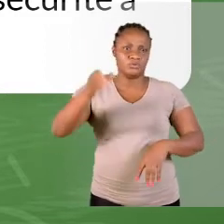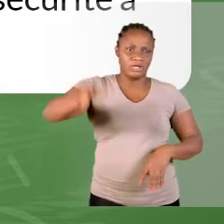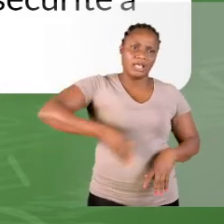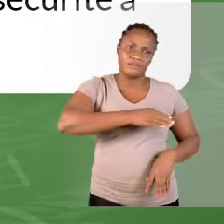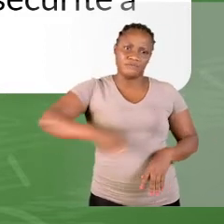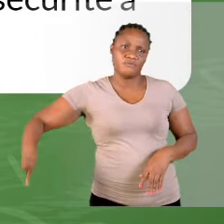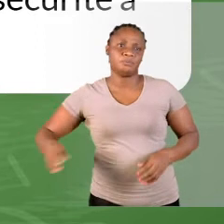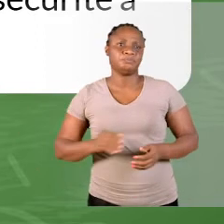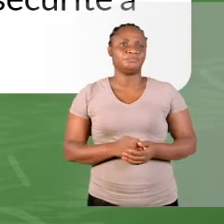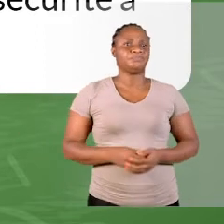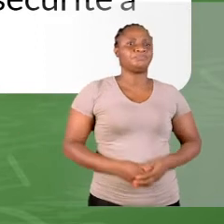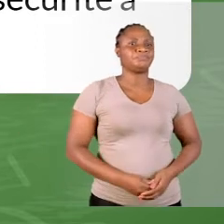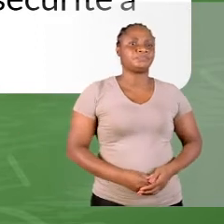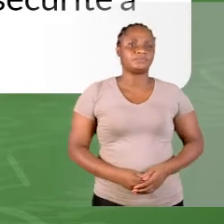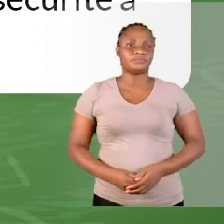des carrefours.